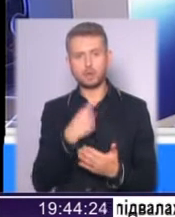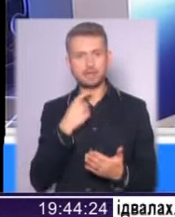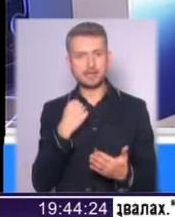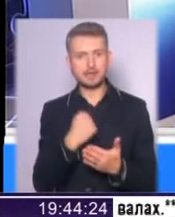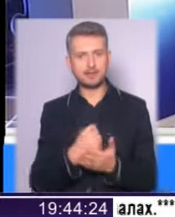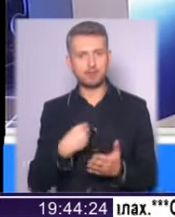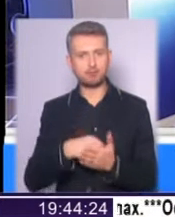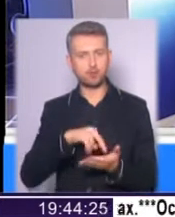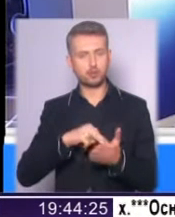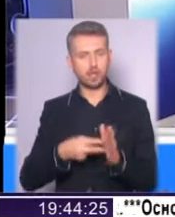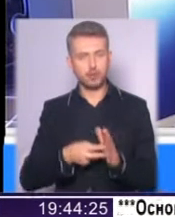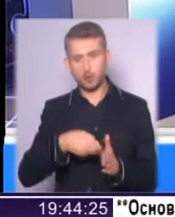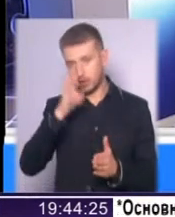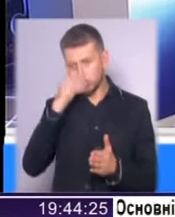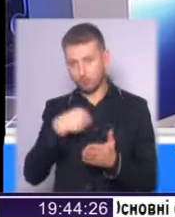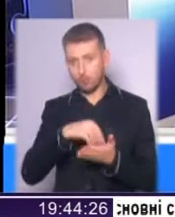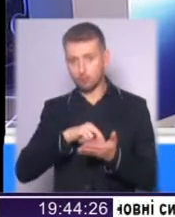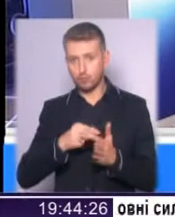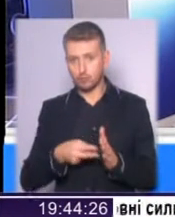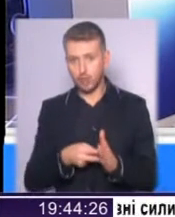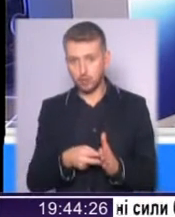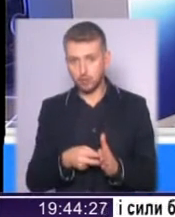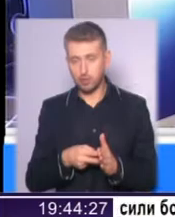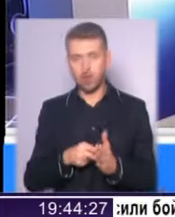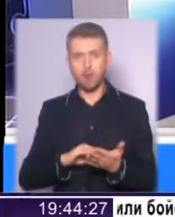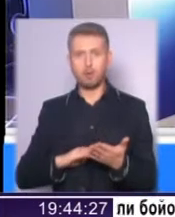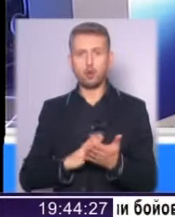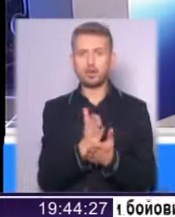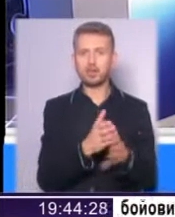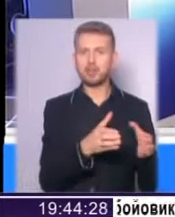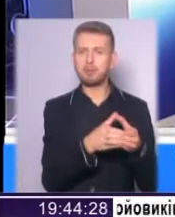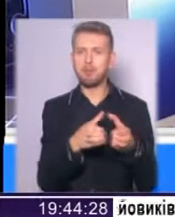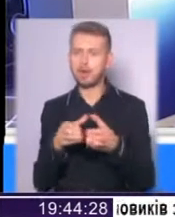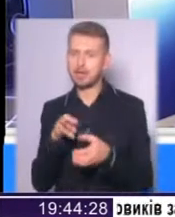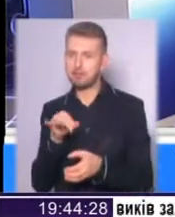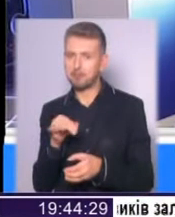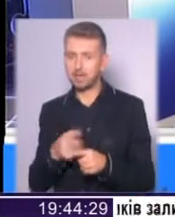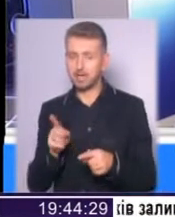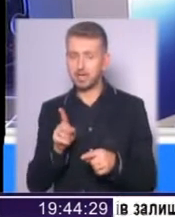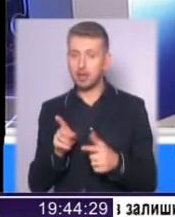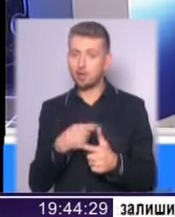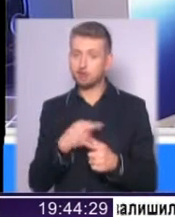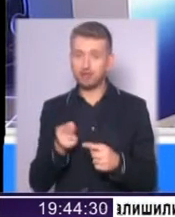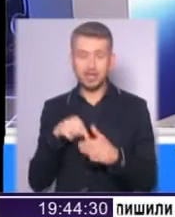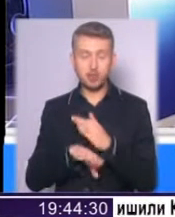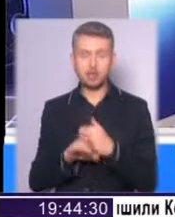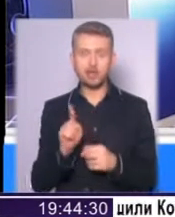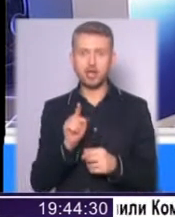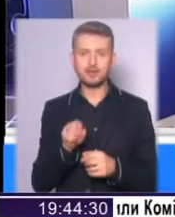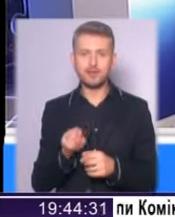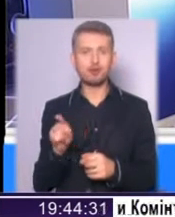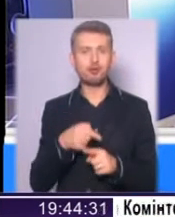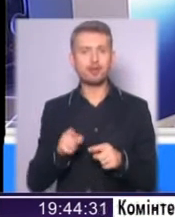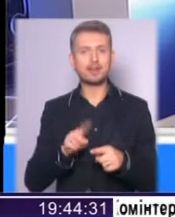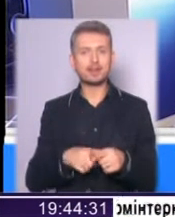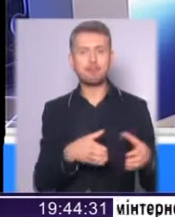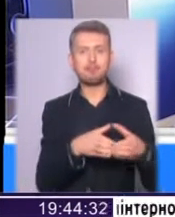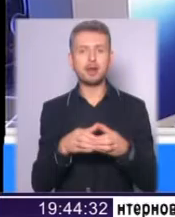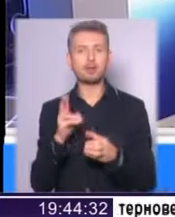державного бюджету на наступні роки в кінці грудня? Це перше запитання. І друге